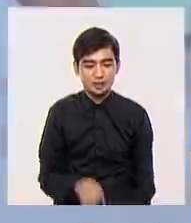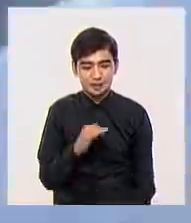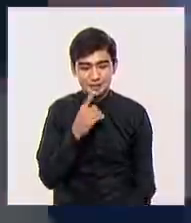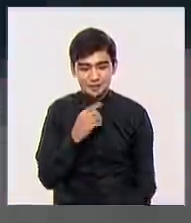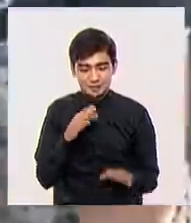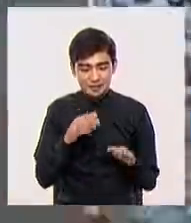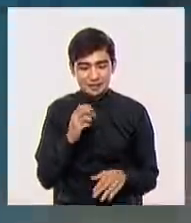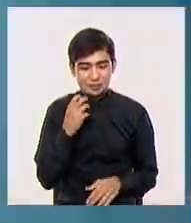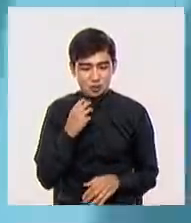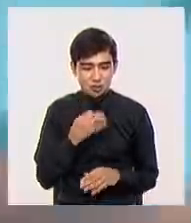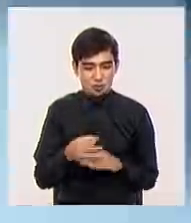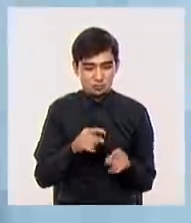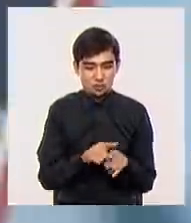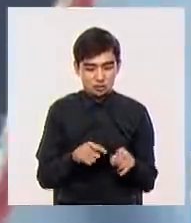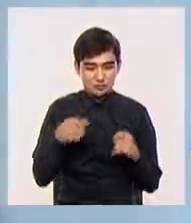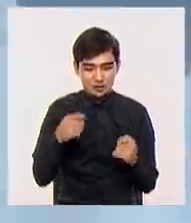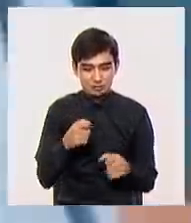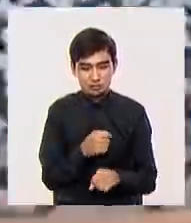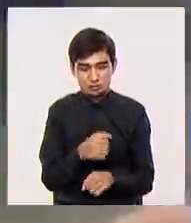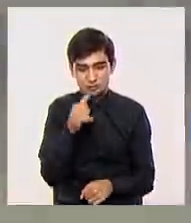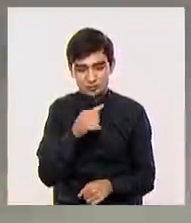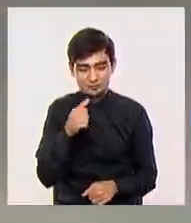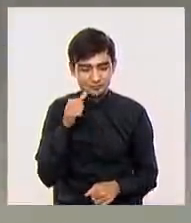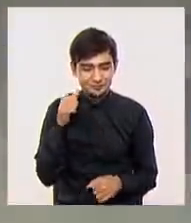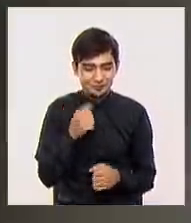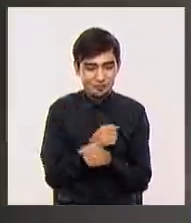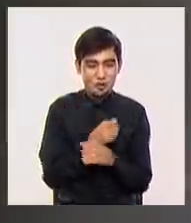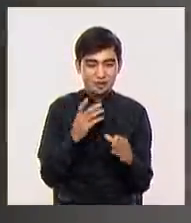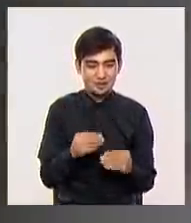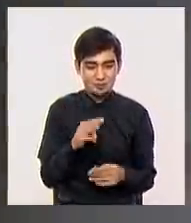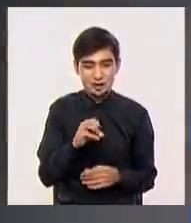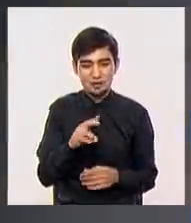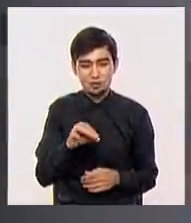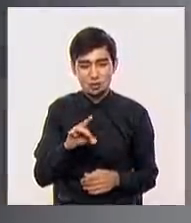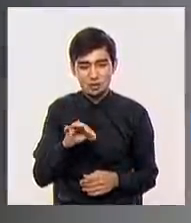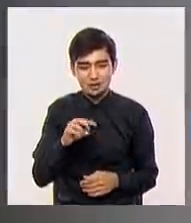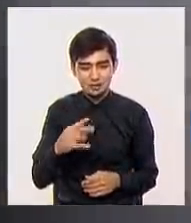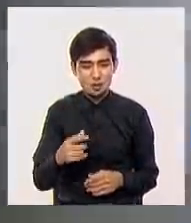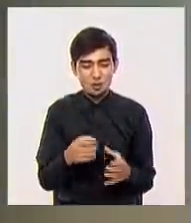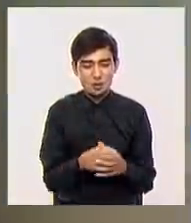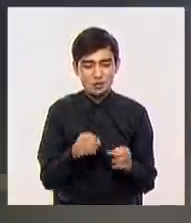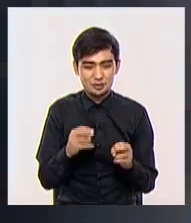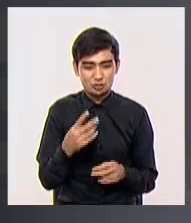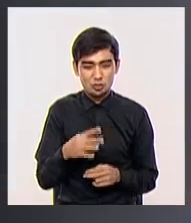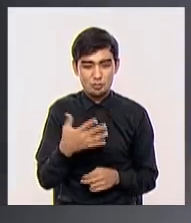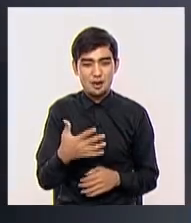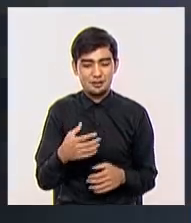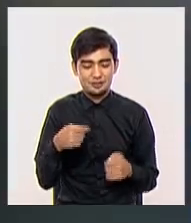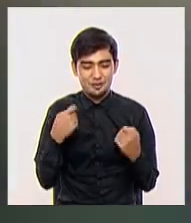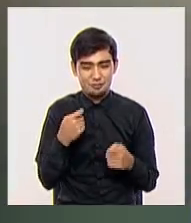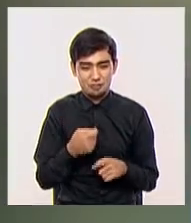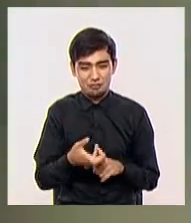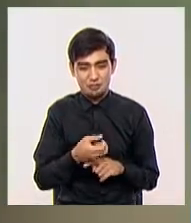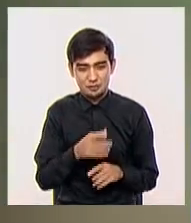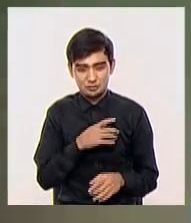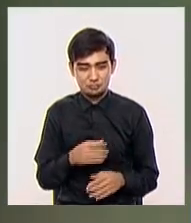аймақтағы Қызылорда облысында да той жиындар тоқтамай тұр. Өткен демалыс күндерінің өзінде мониторингтік топ өкілдері аймақта 45 тойды тарқатыпты. Алайда